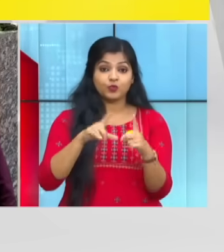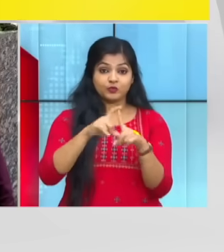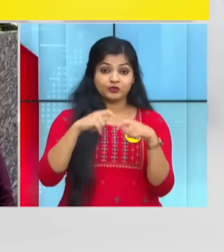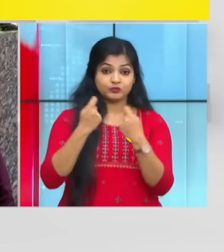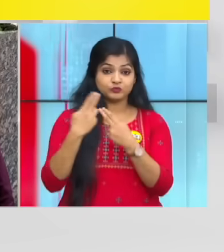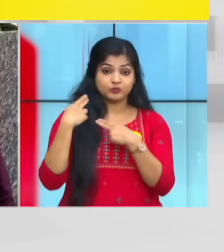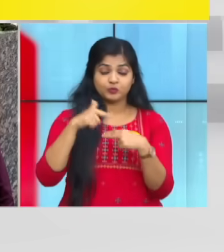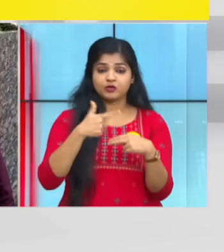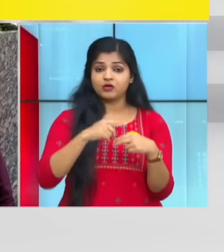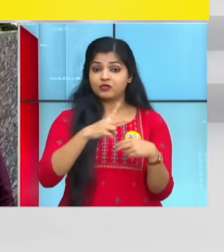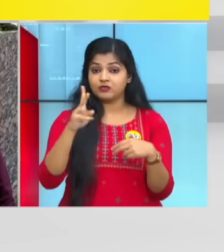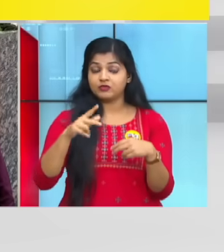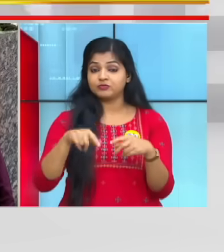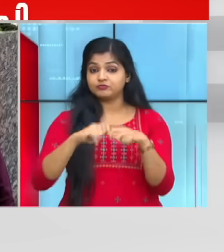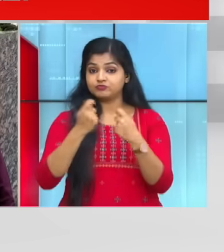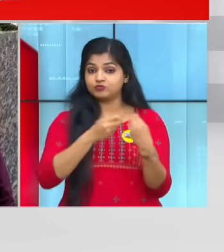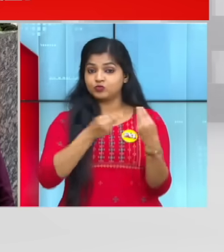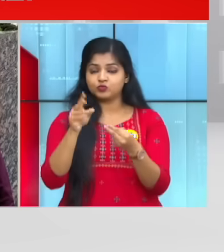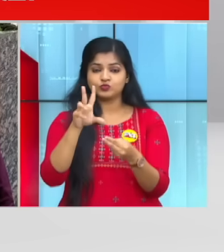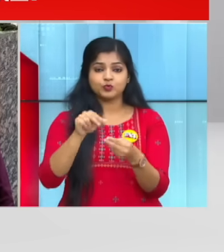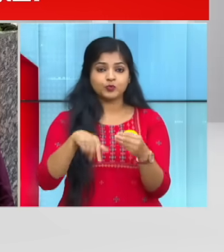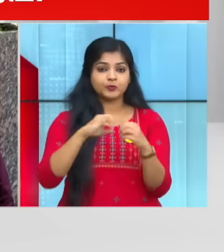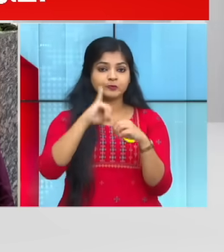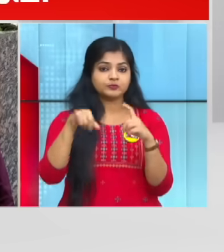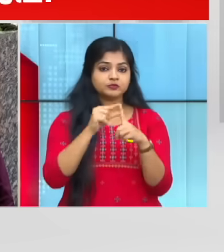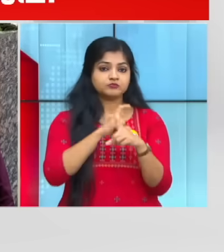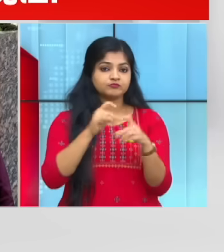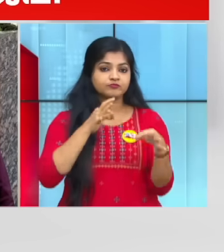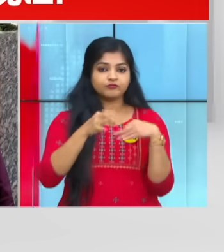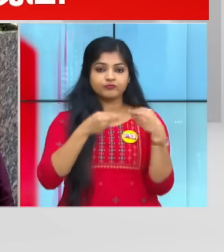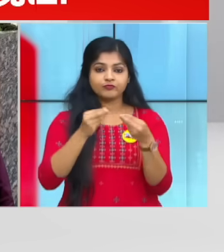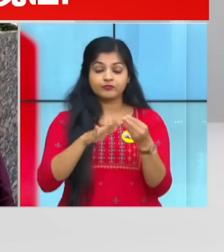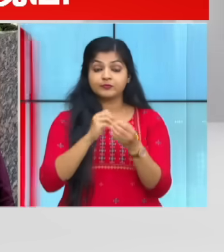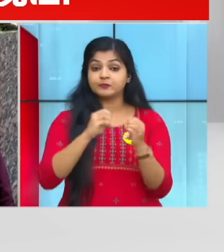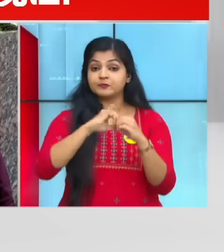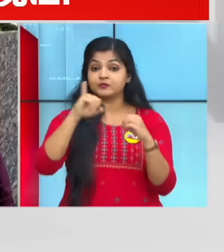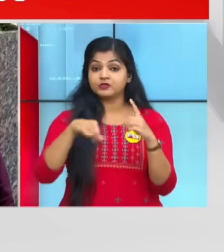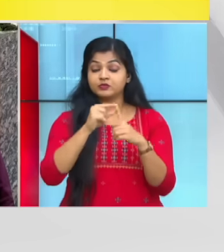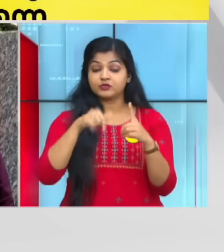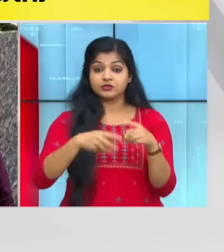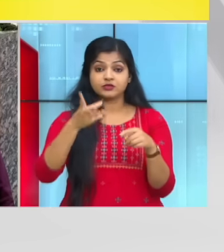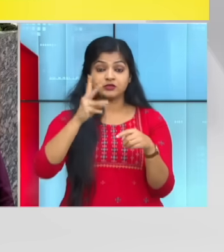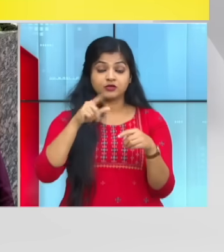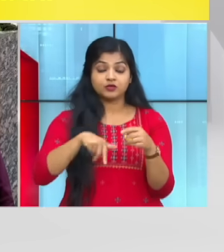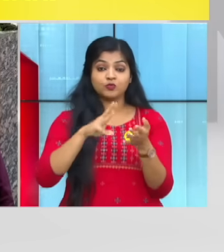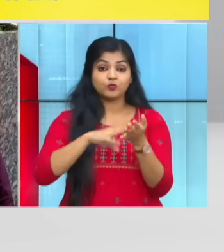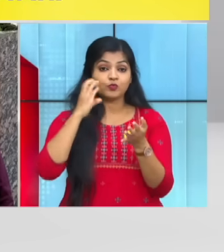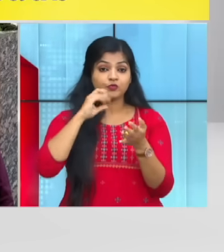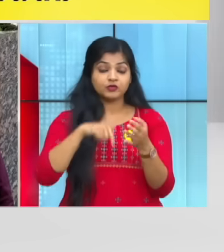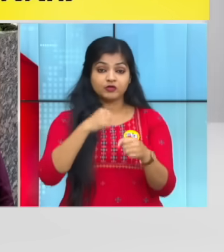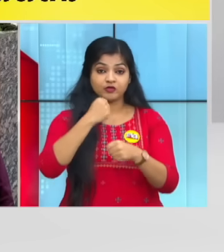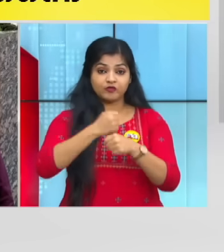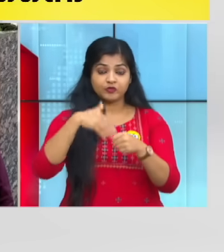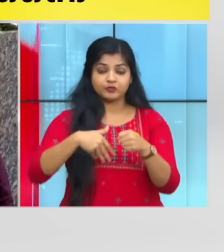കൈമാറില്ല എന്ന് ഇതിനകം ബിജെപി വ്യക്തമാക്കുന്നു ബിജെപിയെ സംബന്ധിച്ച് നിലവിലുള്ള സാഹചര്യത്തിൽ ഇത് മൂന്നാം മോദി സർക്കാരിന്റെ